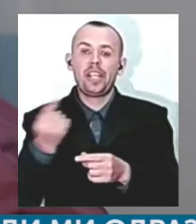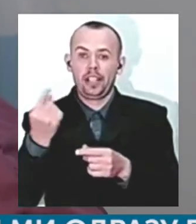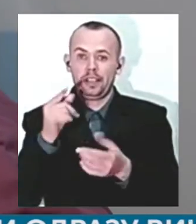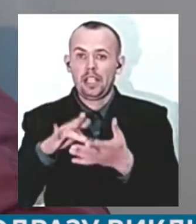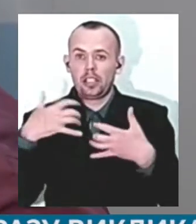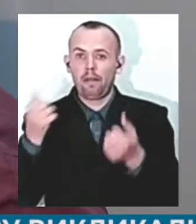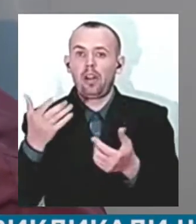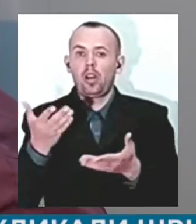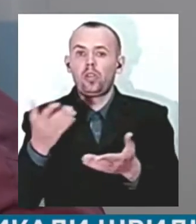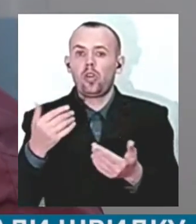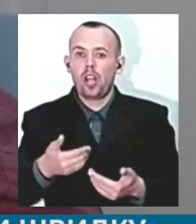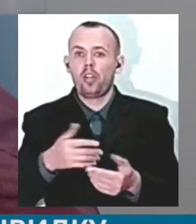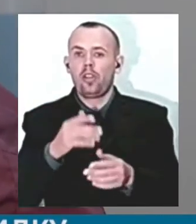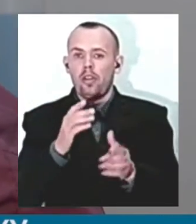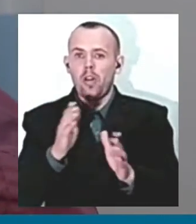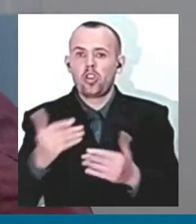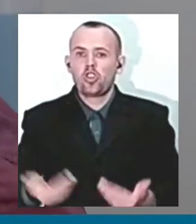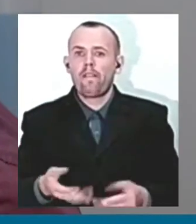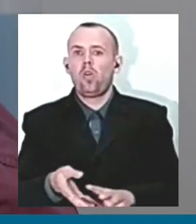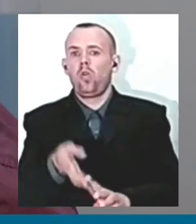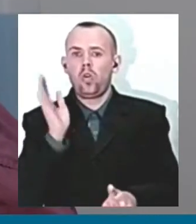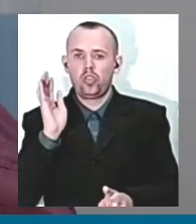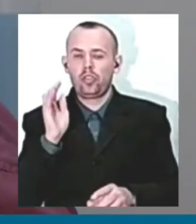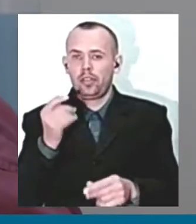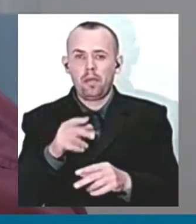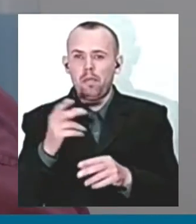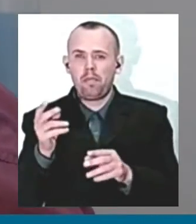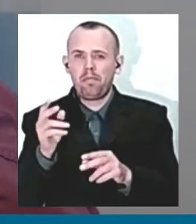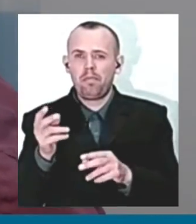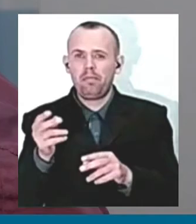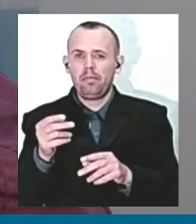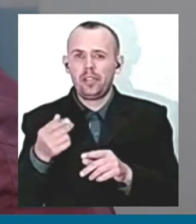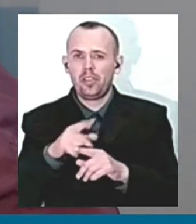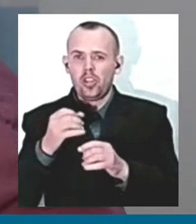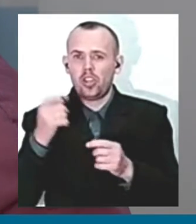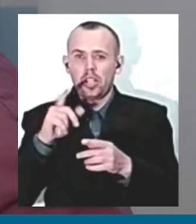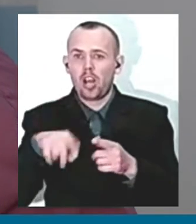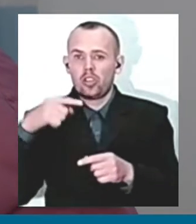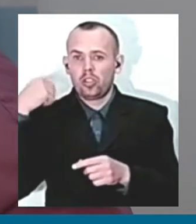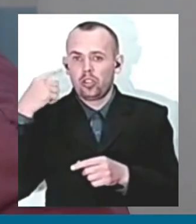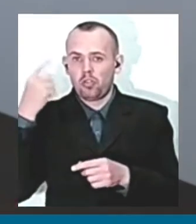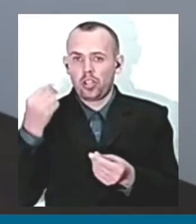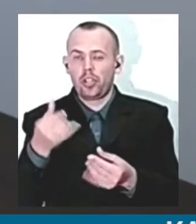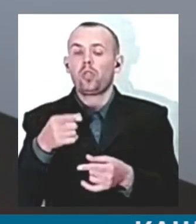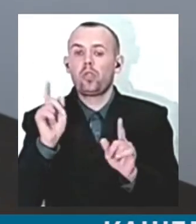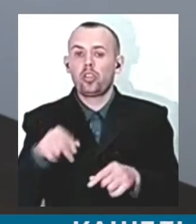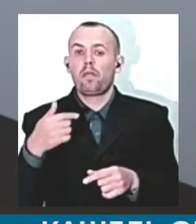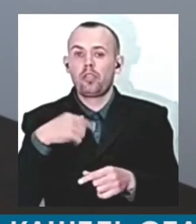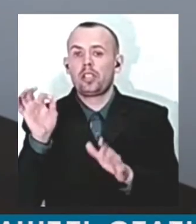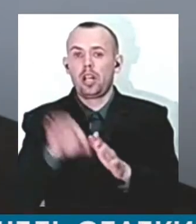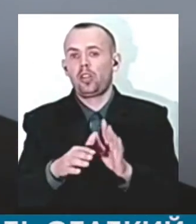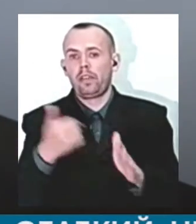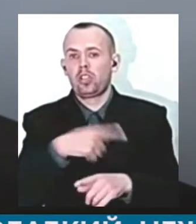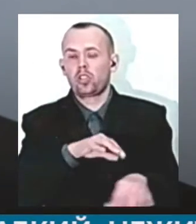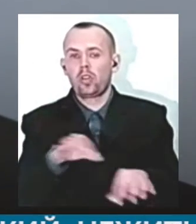робить порядки живої очереди без всяких сумасшедших грошей. И вот туда же мы уже сразу вызвали скорую. Кашель